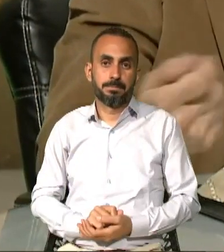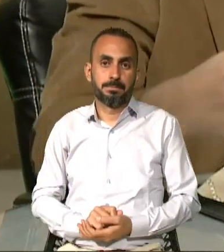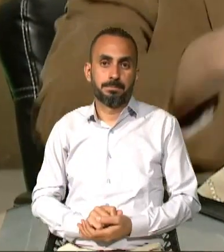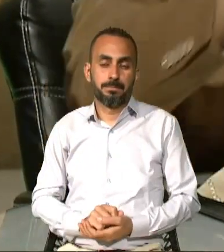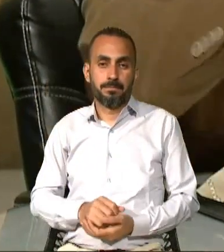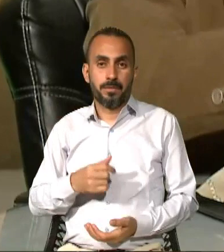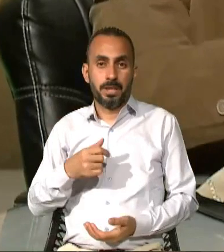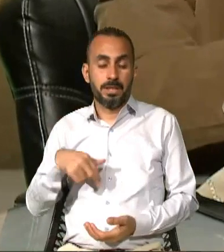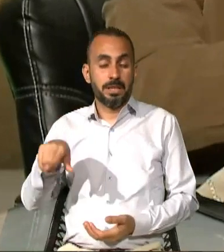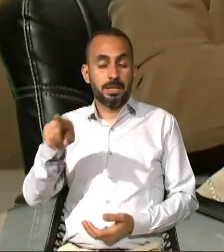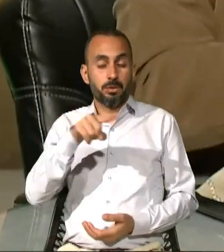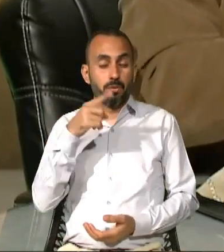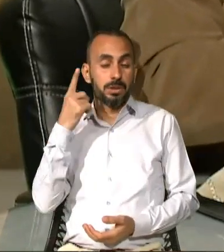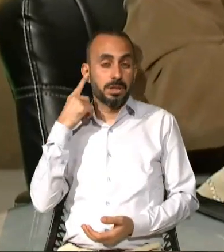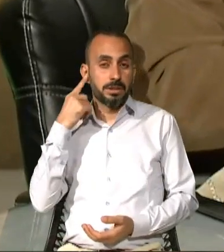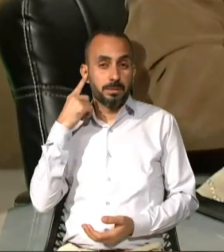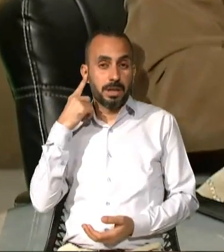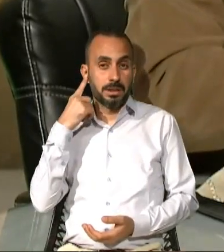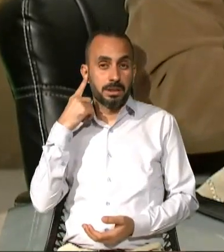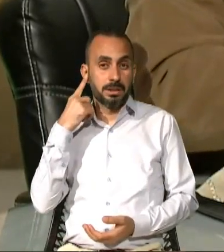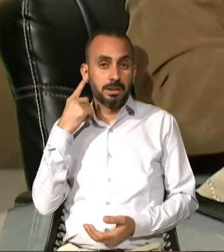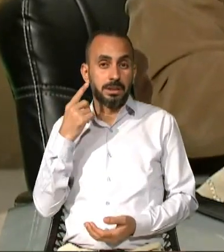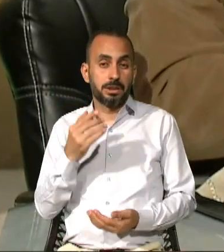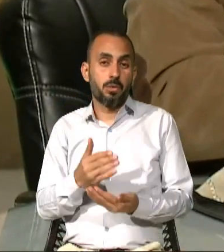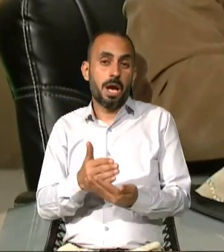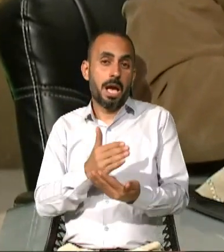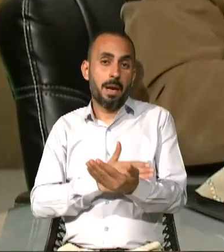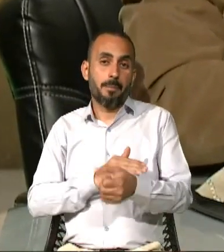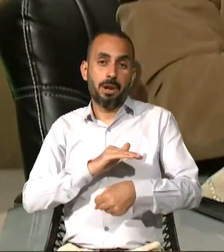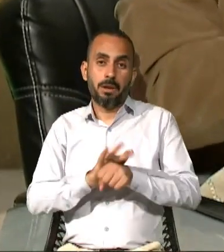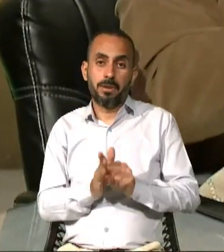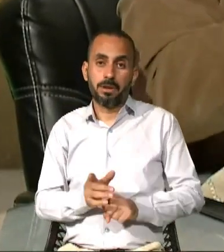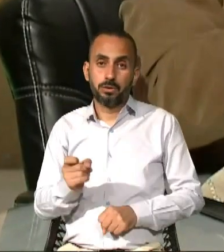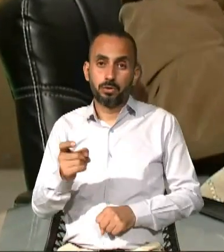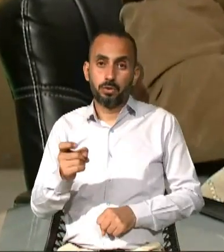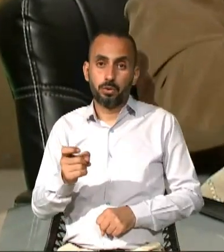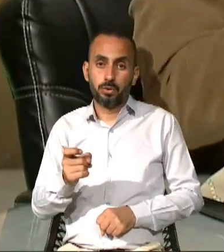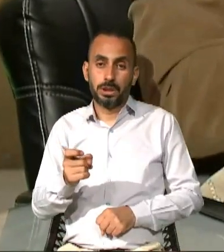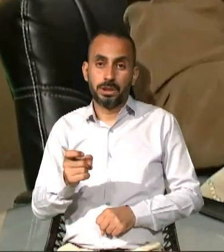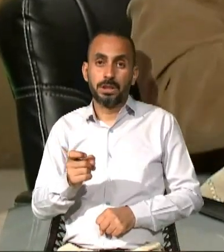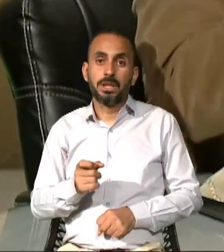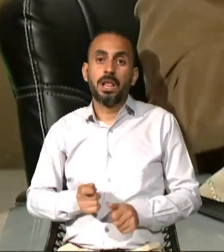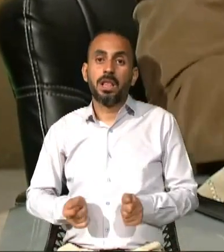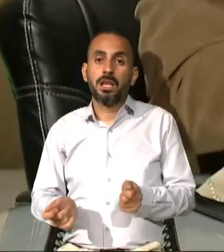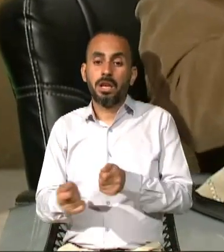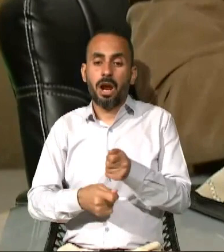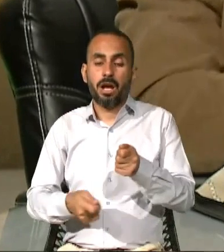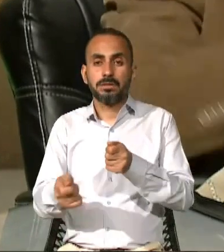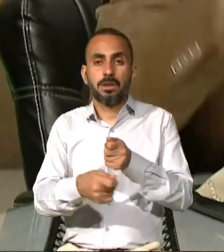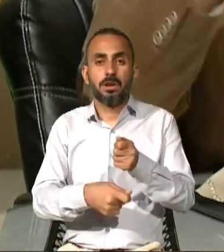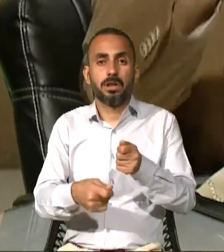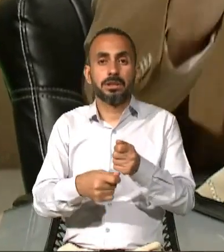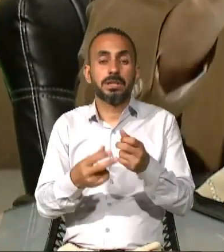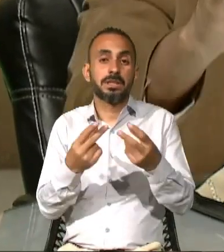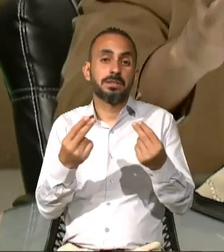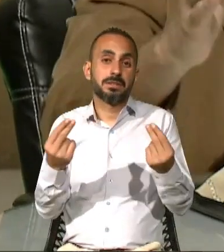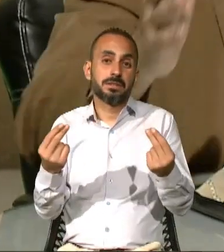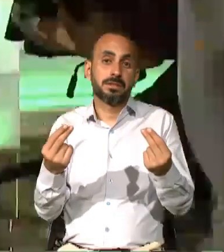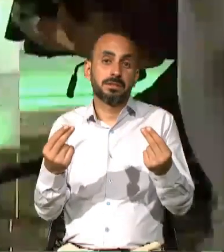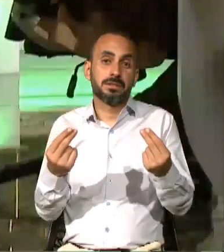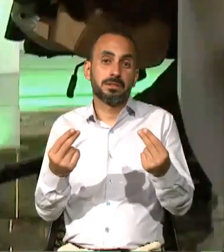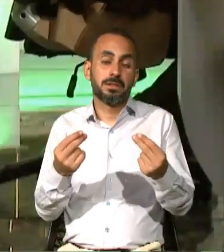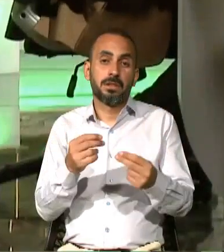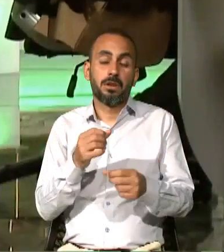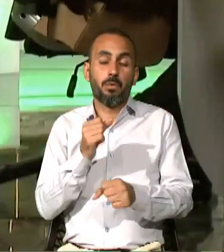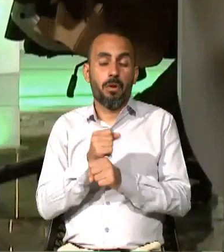كثير ففي زمن ده اللي الناس فيه محتاجة للرب اقول الحصاد كثير جدا جدا. ارفع عينك